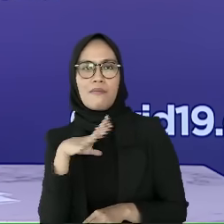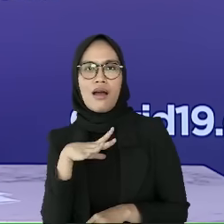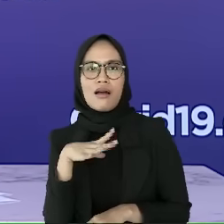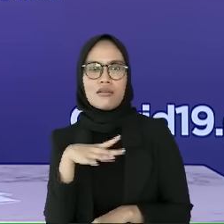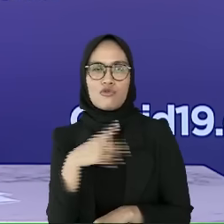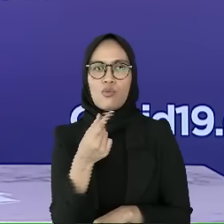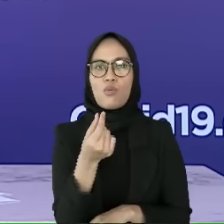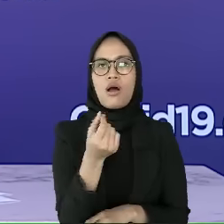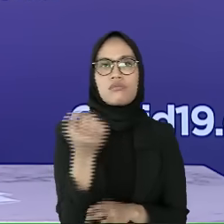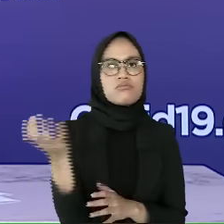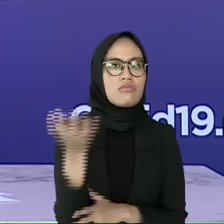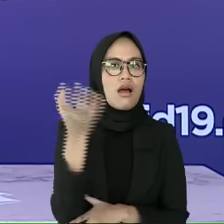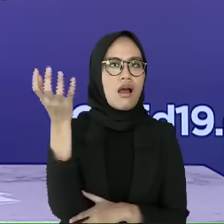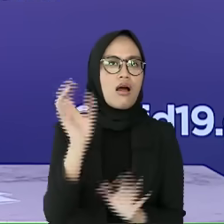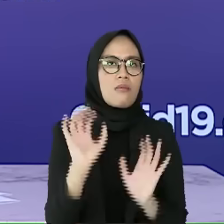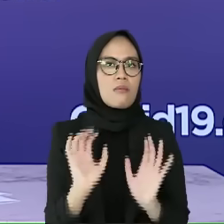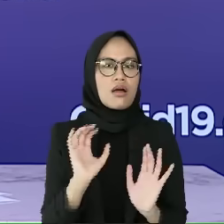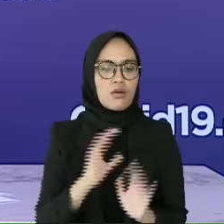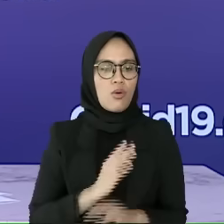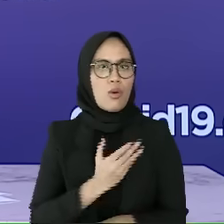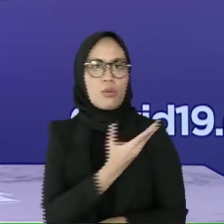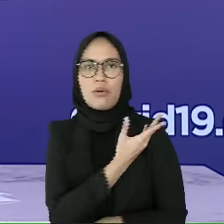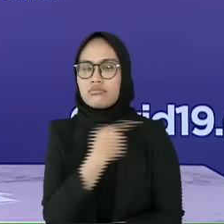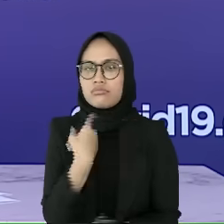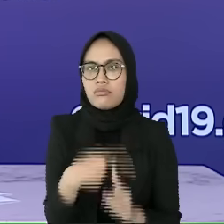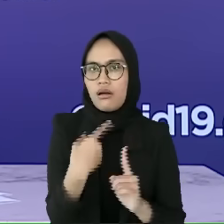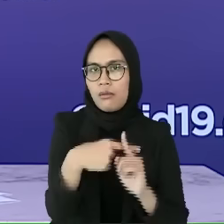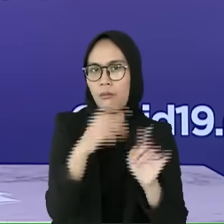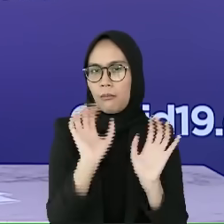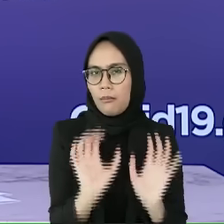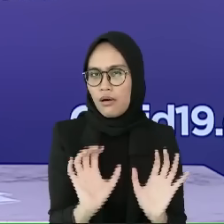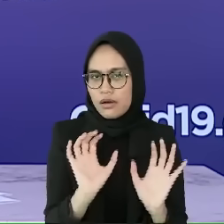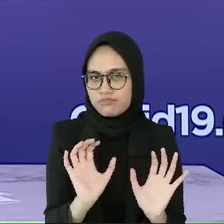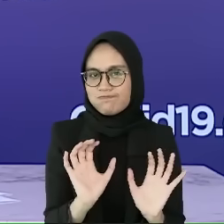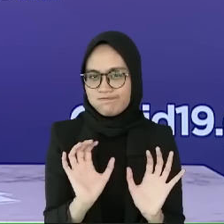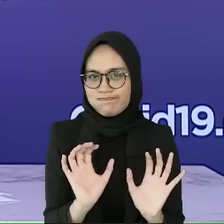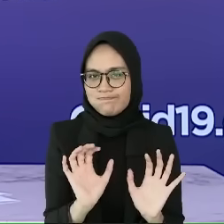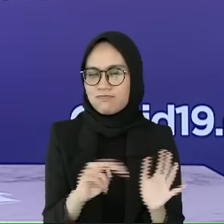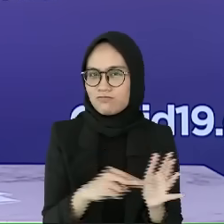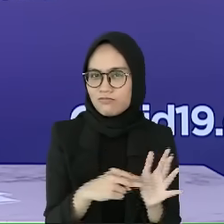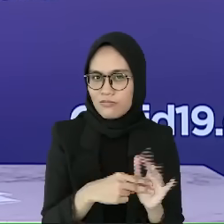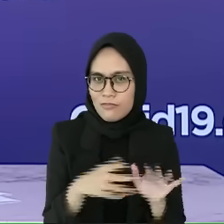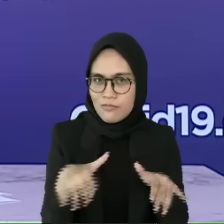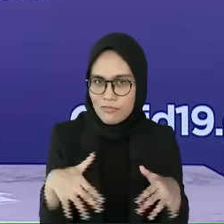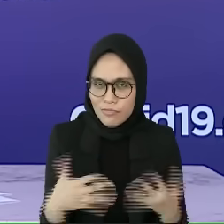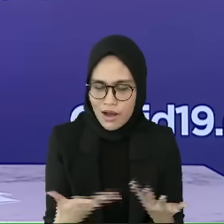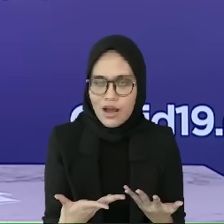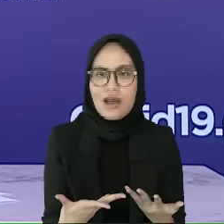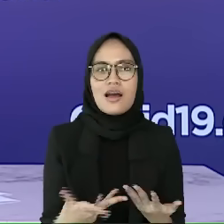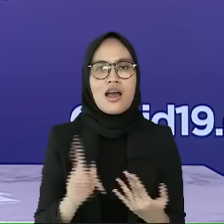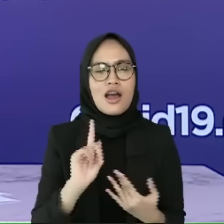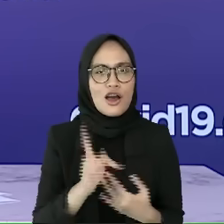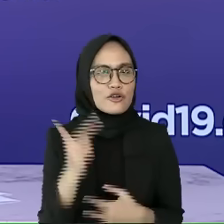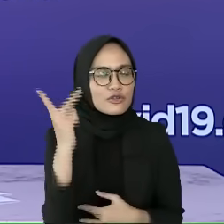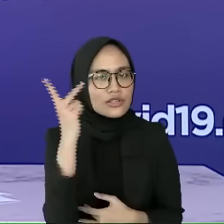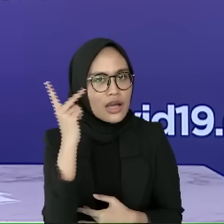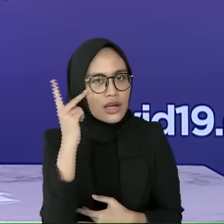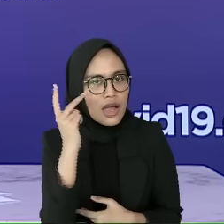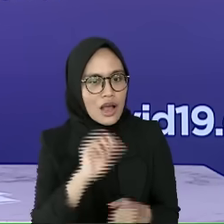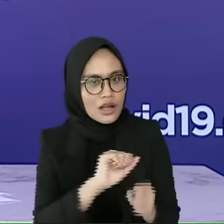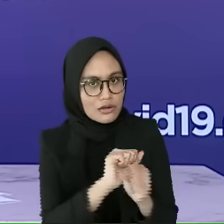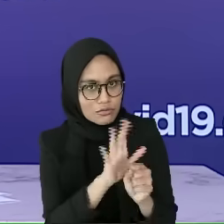lebih memakan korban. Untuk itu, upaya terbaik yang dapat kita berikan adalah dengan melanggengkan